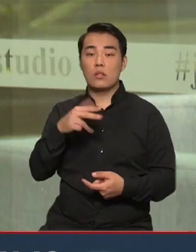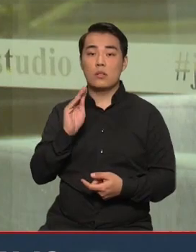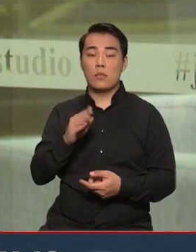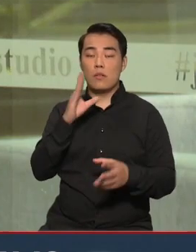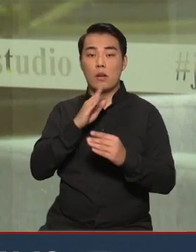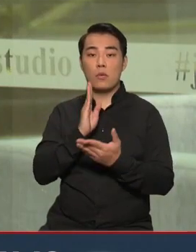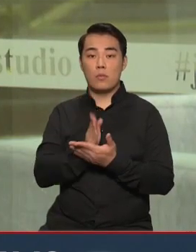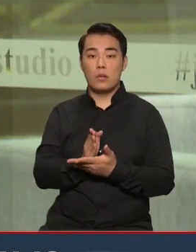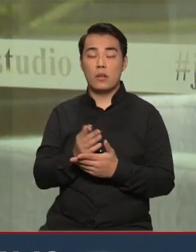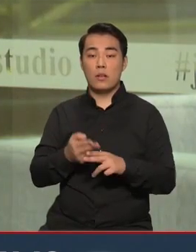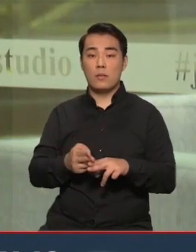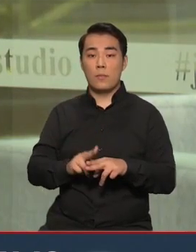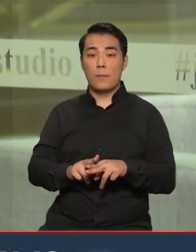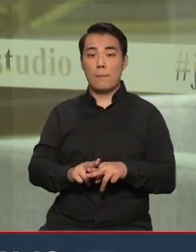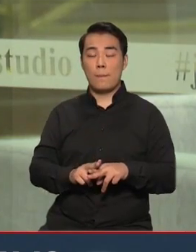мүмкін.